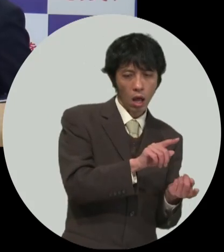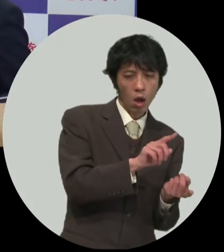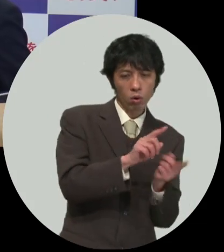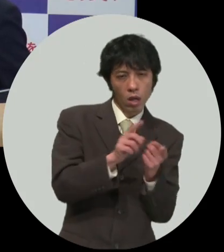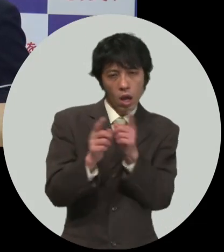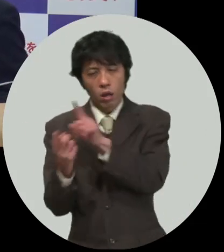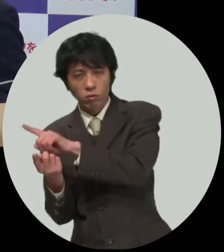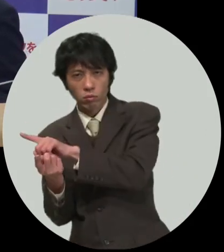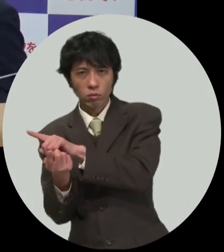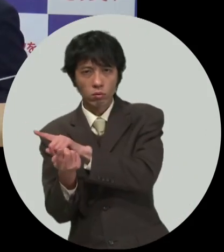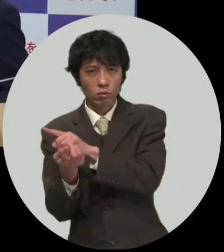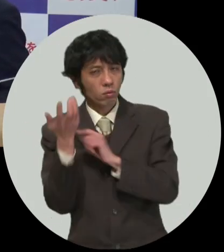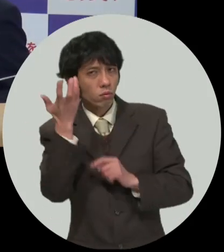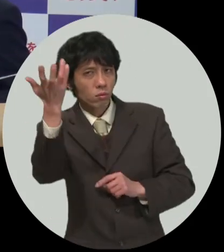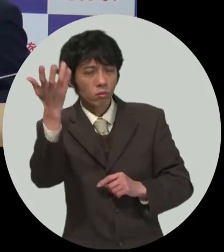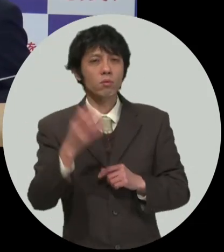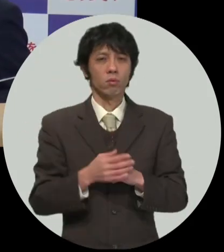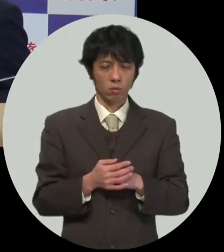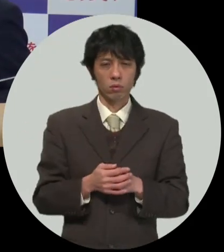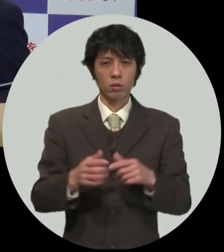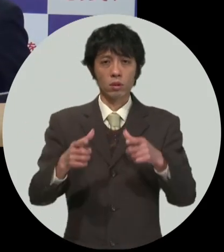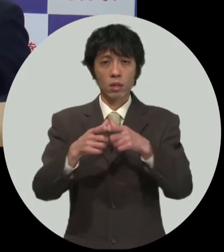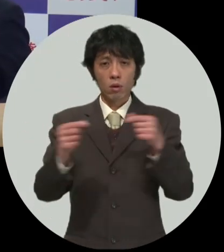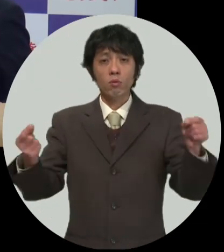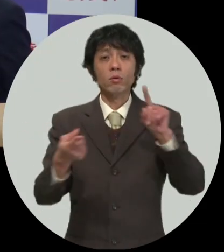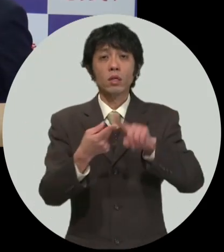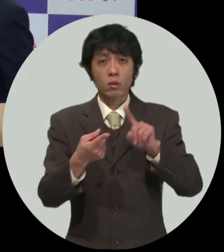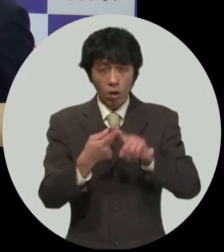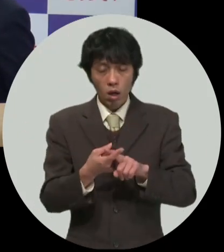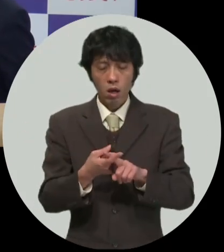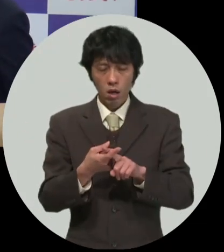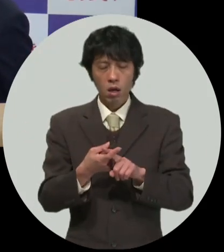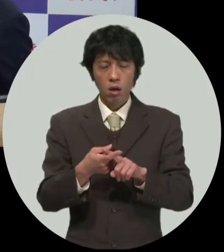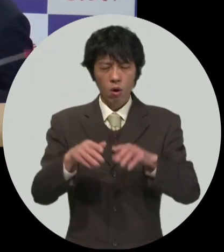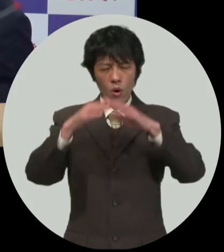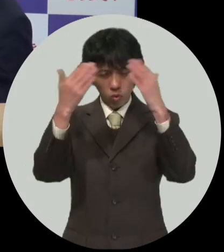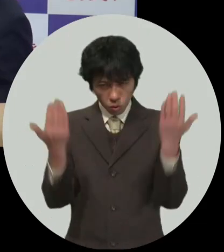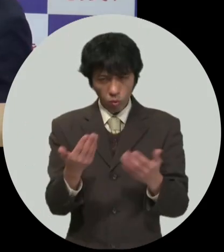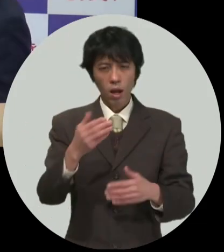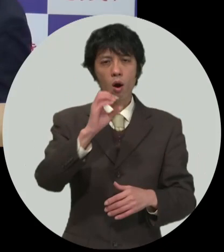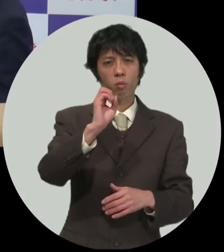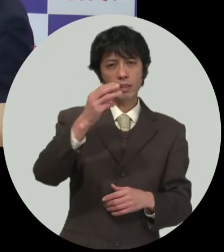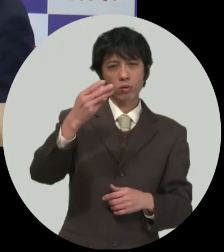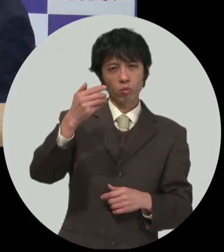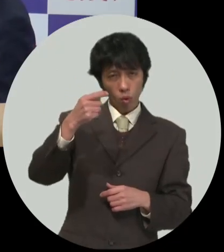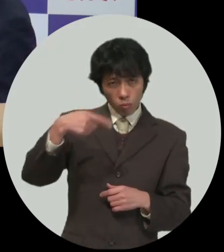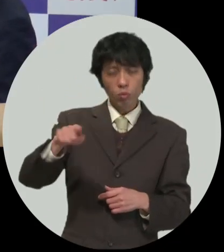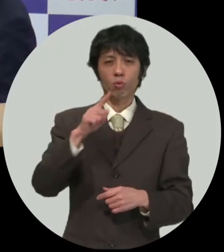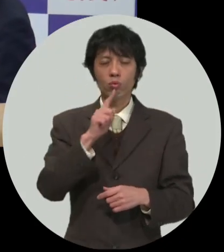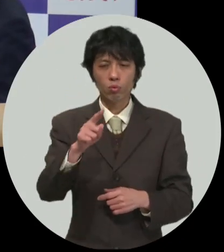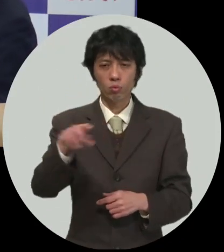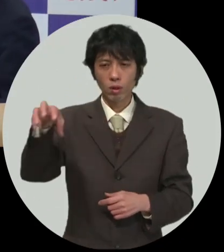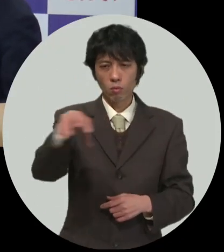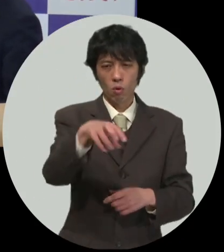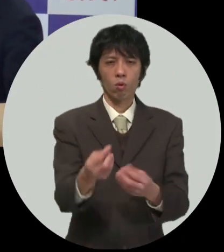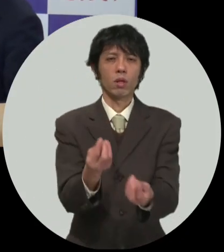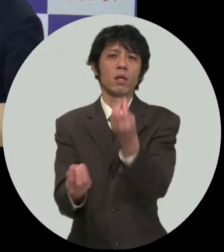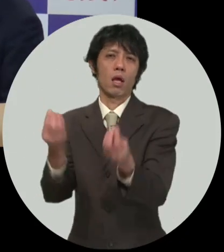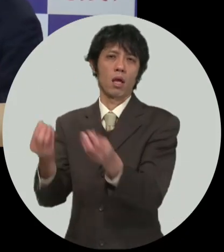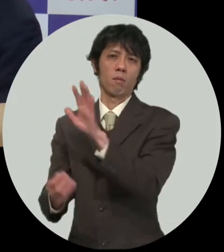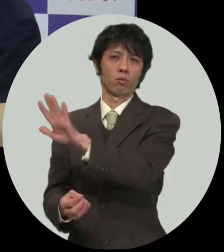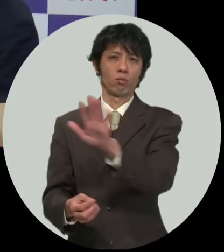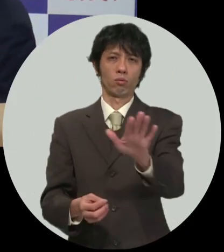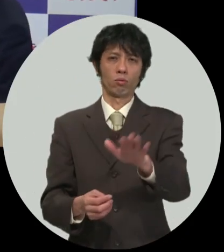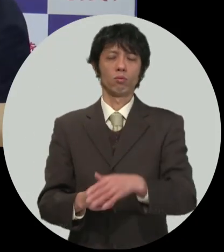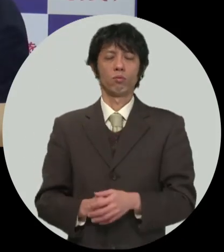のだと8割とかですね、ほとんどがオミクロン株というのは都道府県も出てきておりますので、そういう前提で取